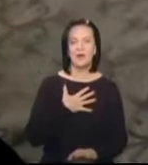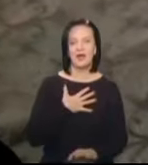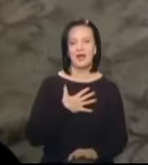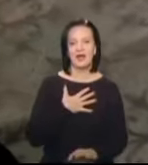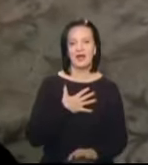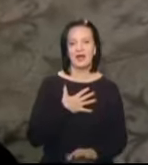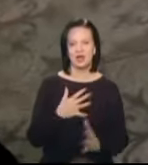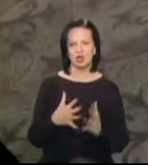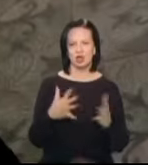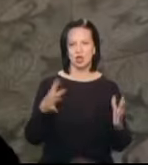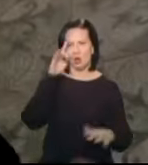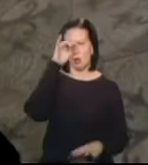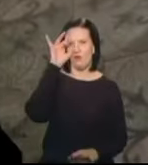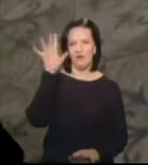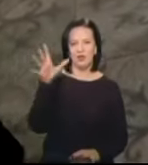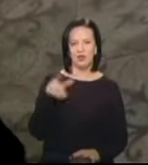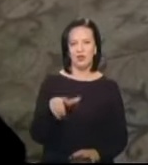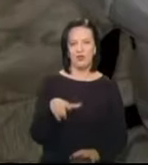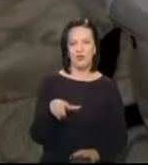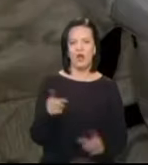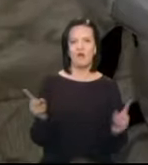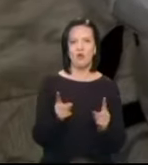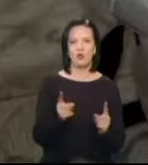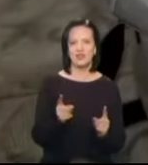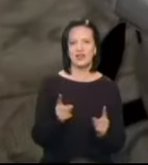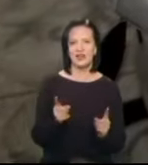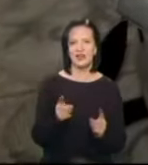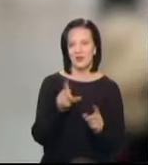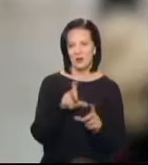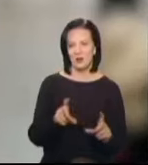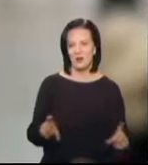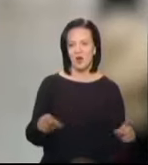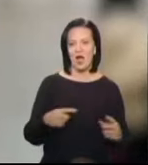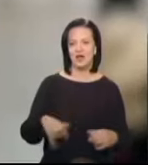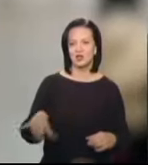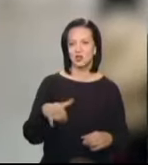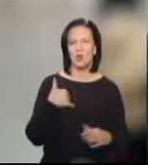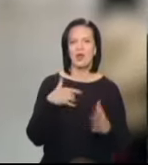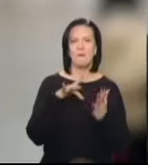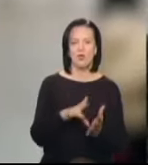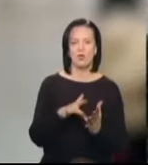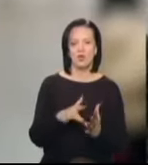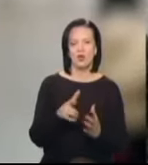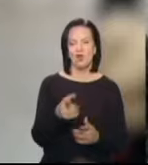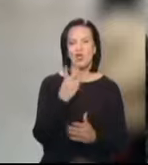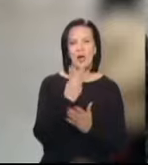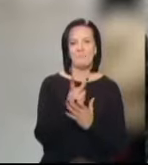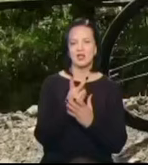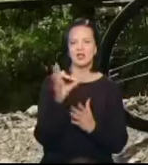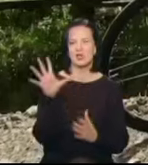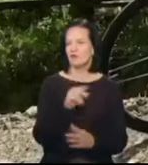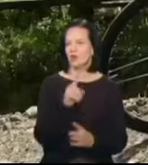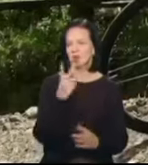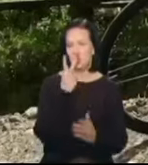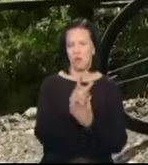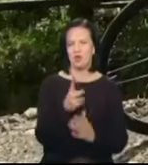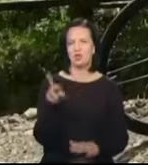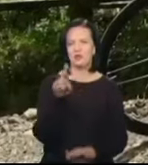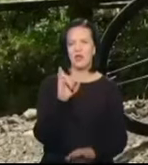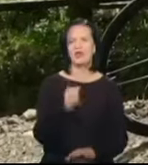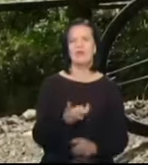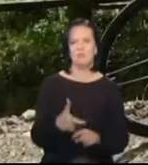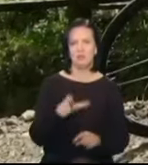широко відома у вузьких кругах сумка, з якою я подорожую. Вона бачила все, що бачив я, і навіть більше. В